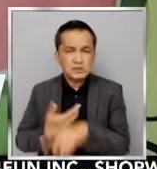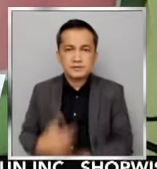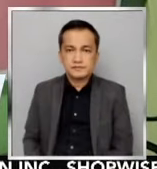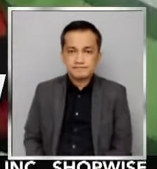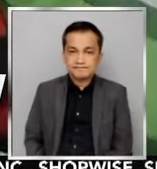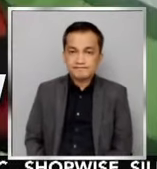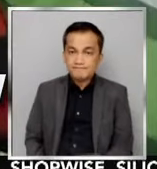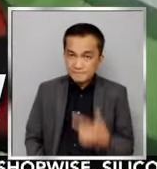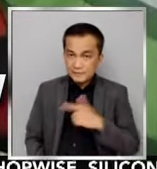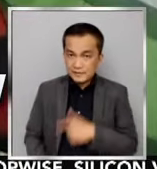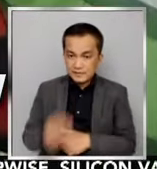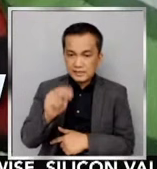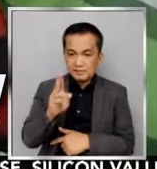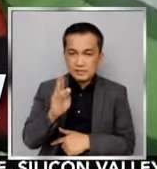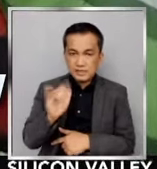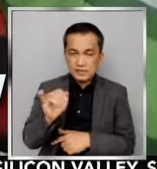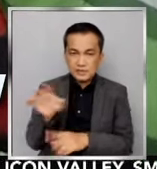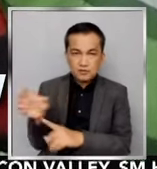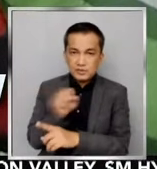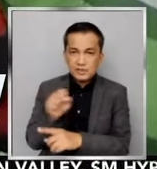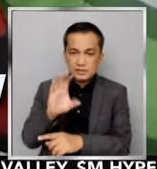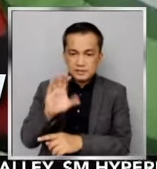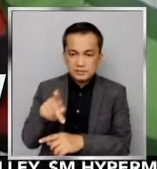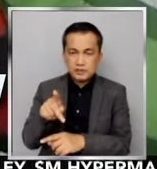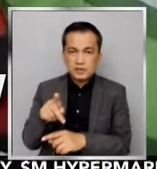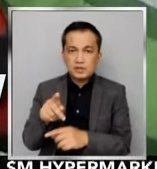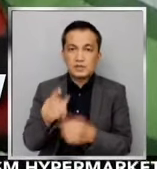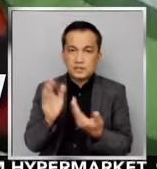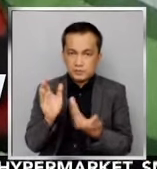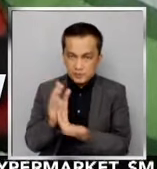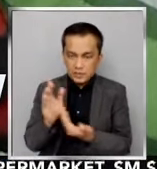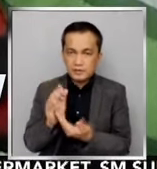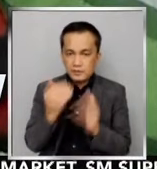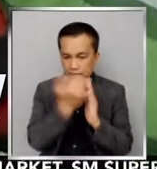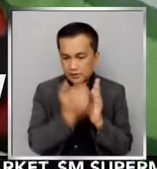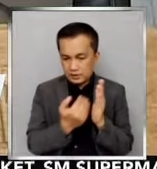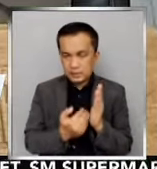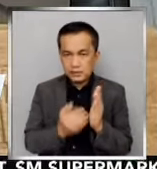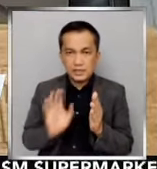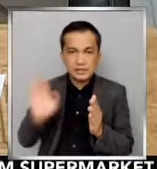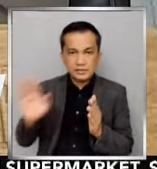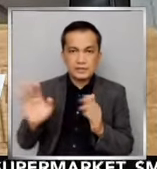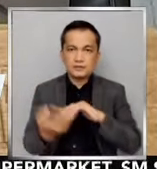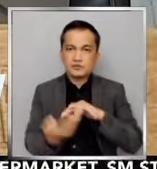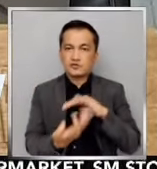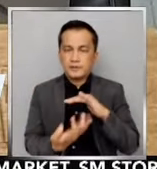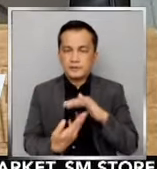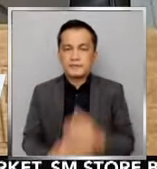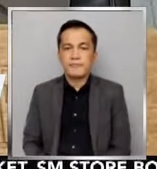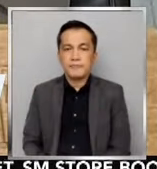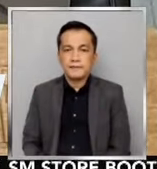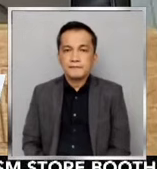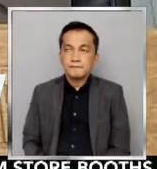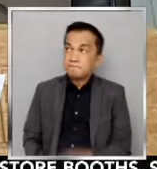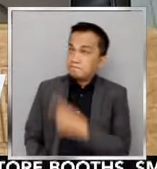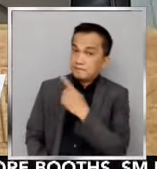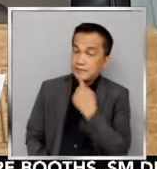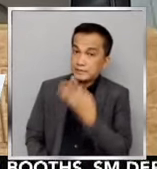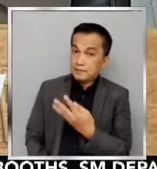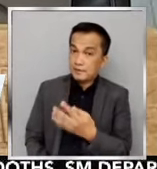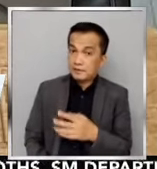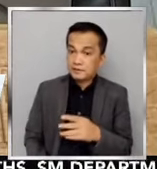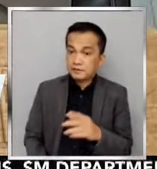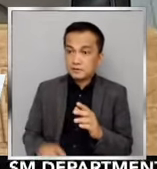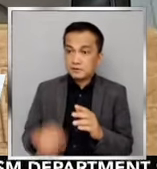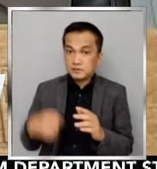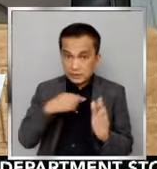ng suspect na naglalaman daw ng mga ebidensya at listahan ng kanyang mga parokyano. Dahil sa batas natin, pag